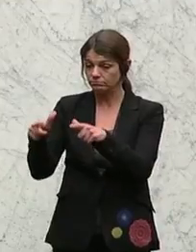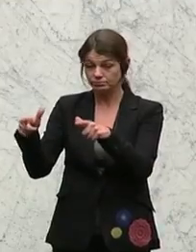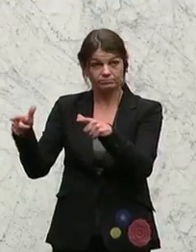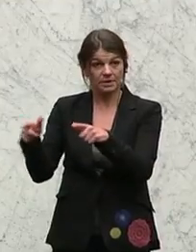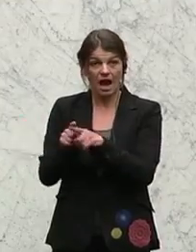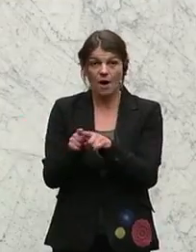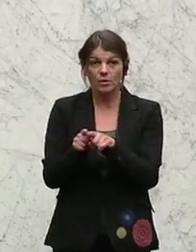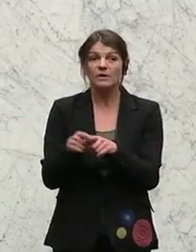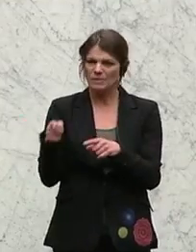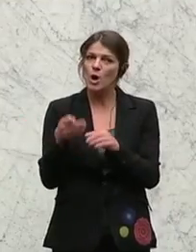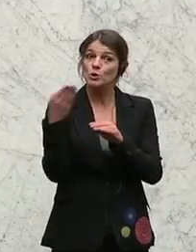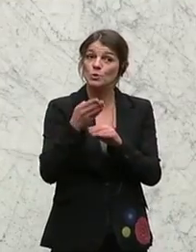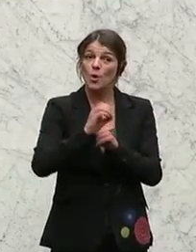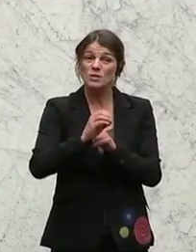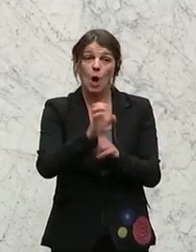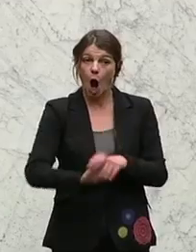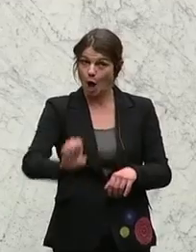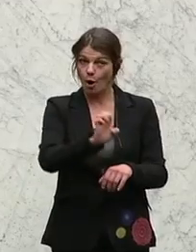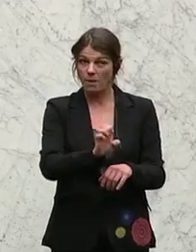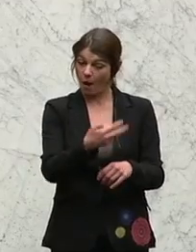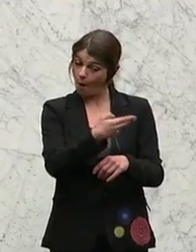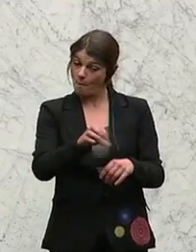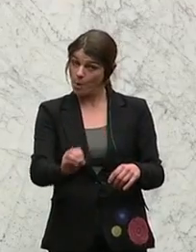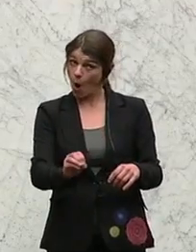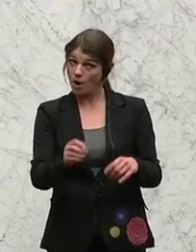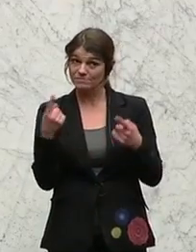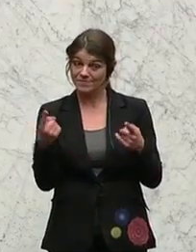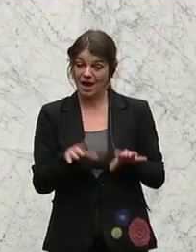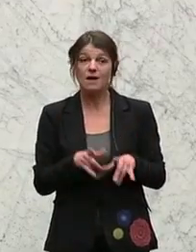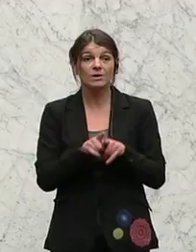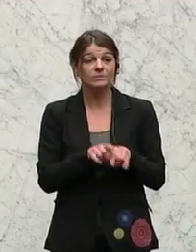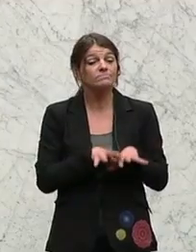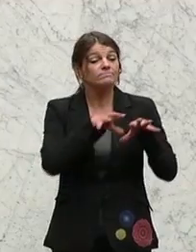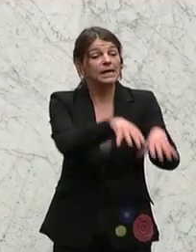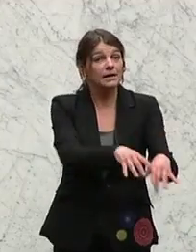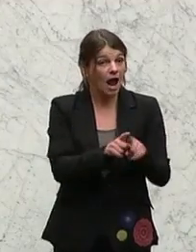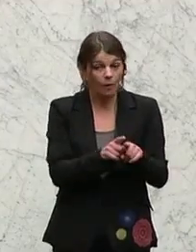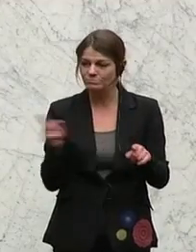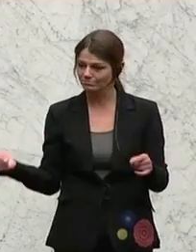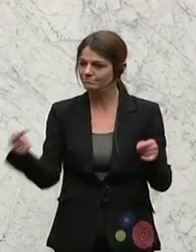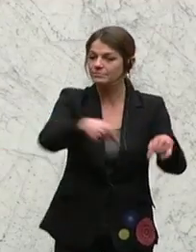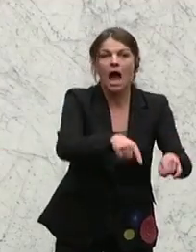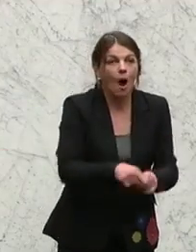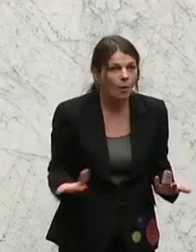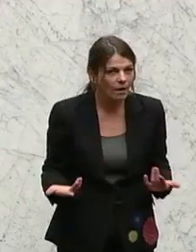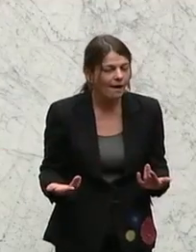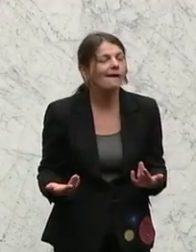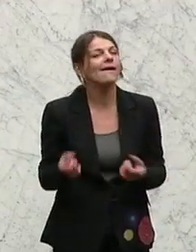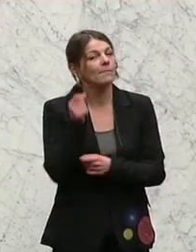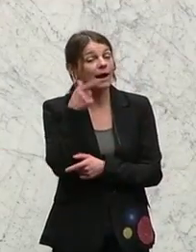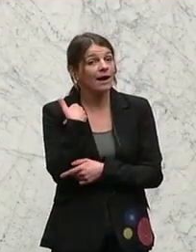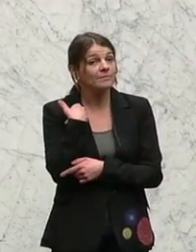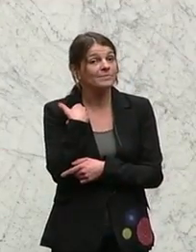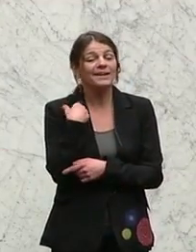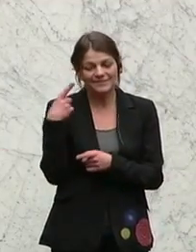im Südosteuropa, wo die Hypo expandiert hat. Und genau hier gilt es